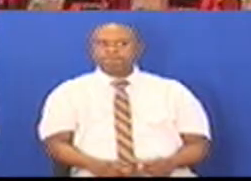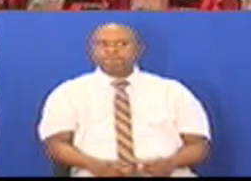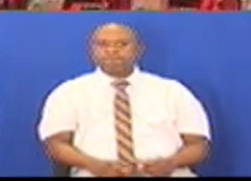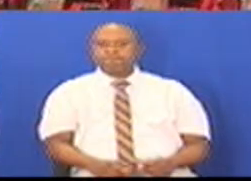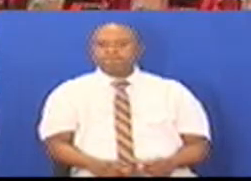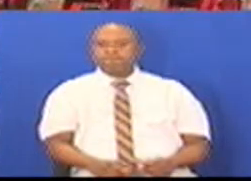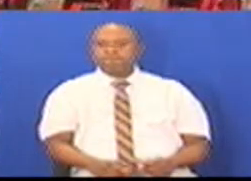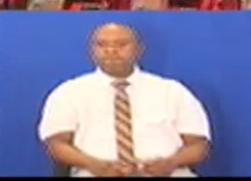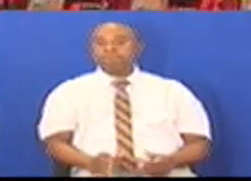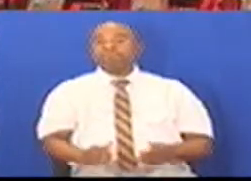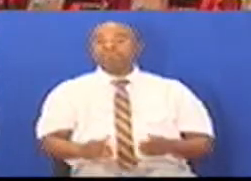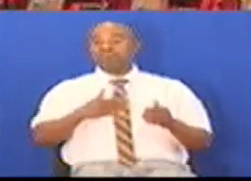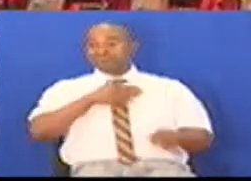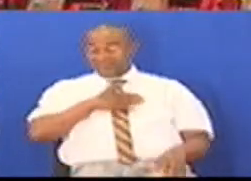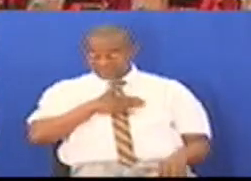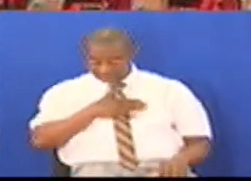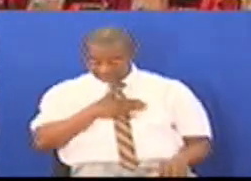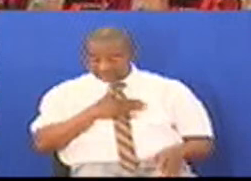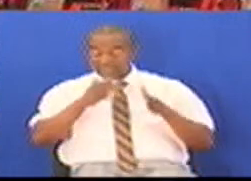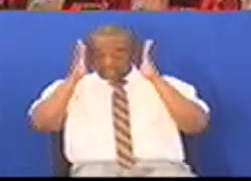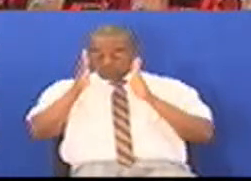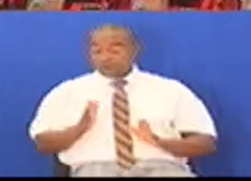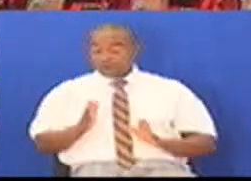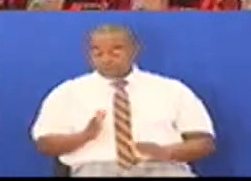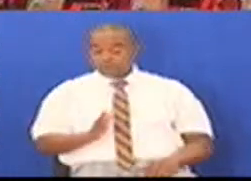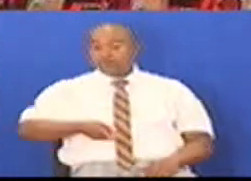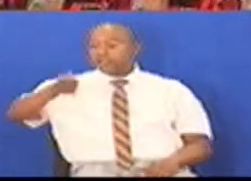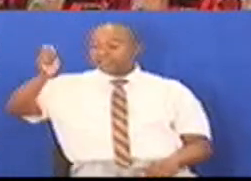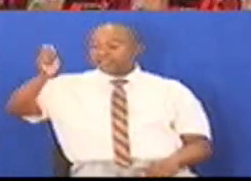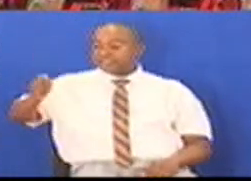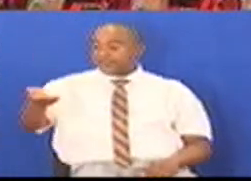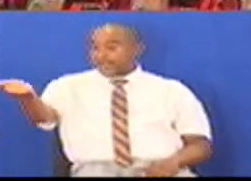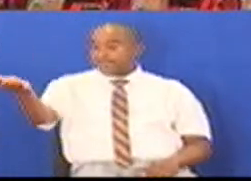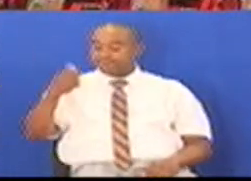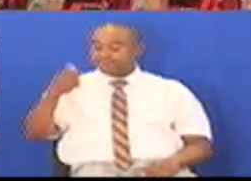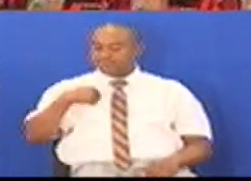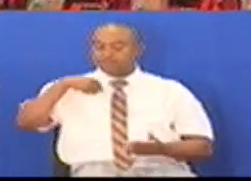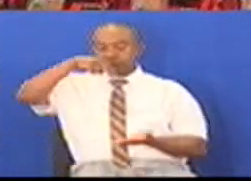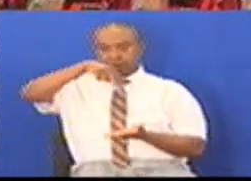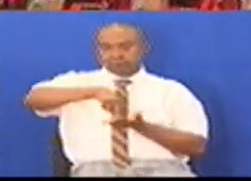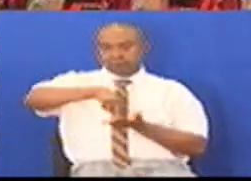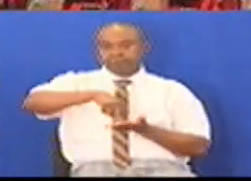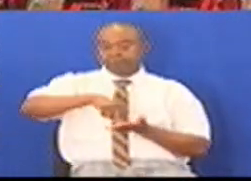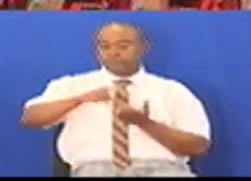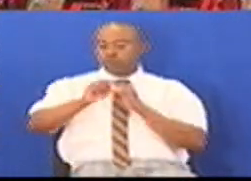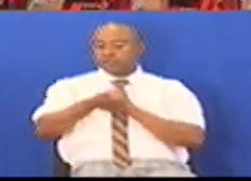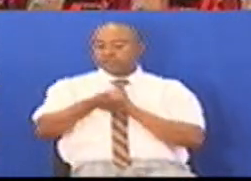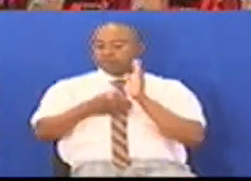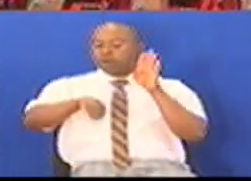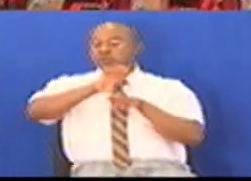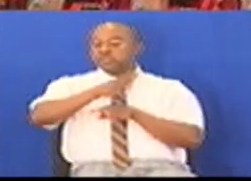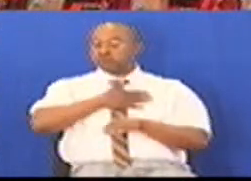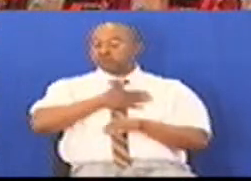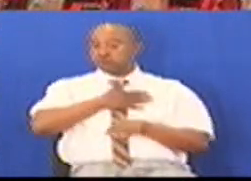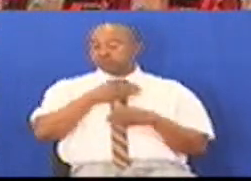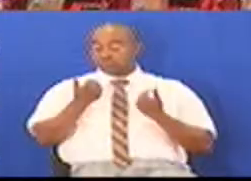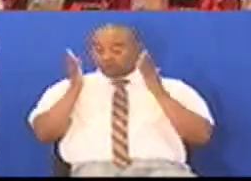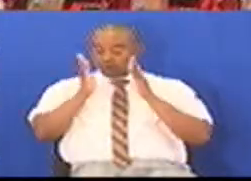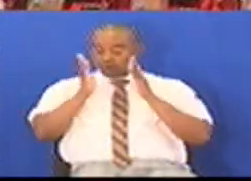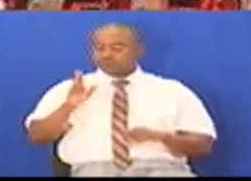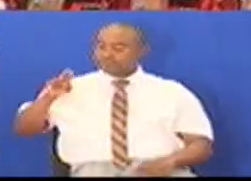Asante Mheshimiwa Spika, nami nasimama kwa niaba ya mwenyekiti wa kamati yetu ya bajeti, Mheshimiwa Mashimba